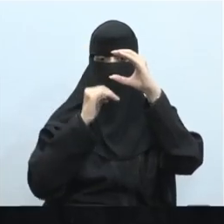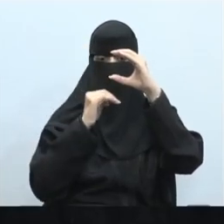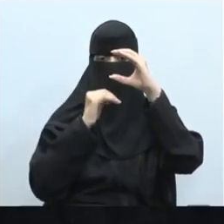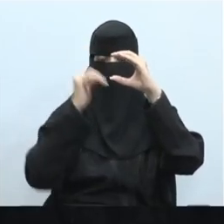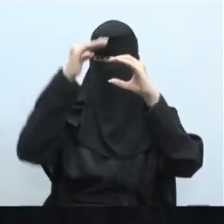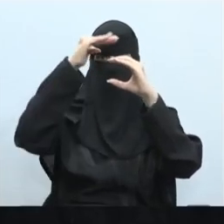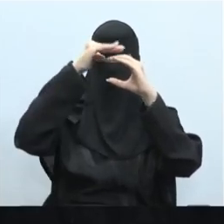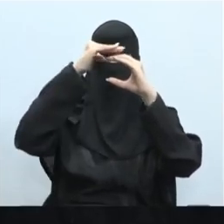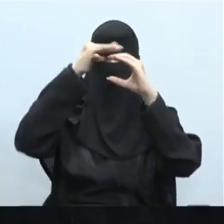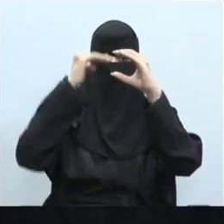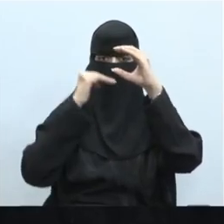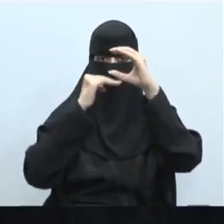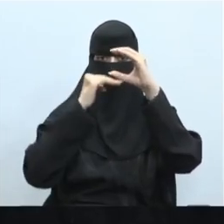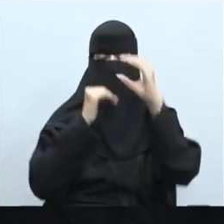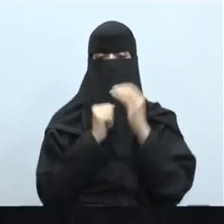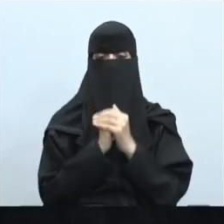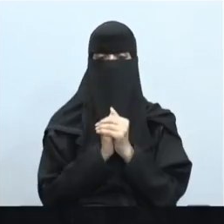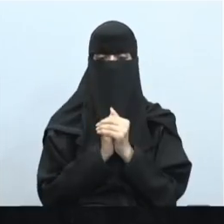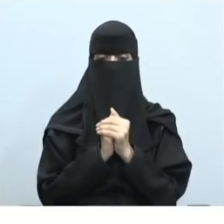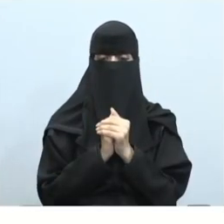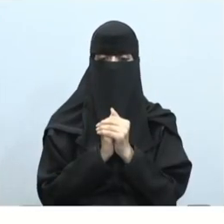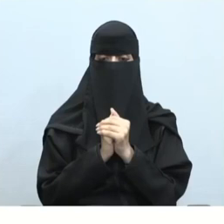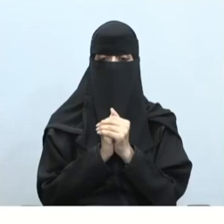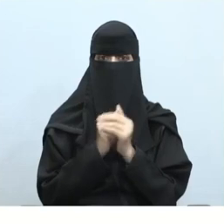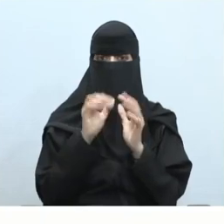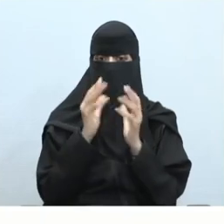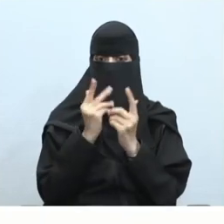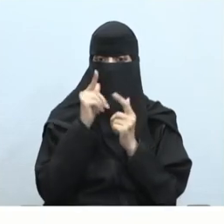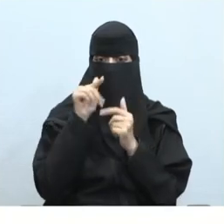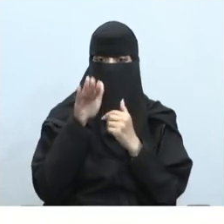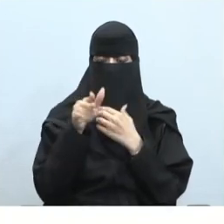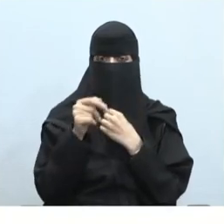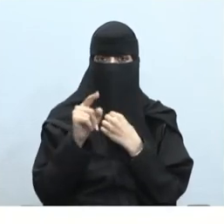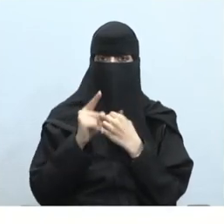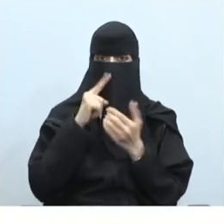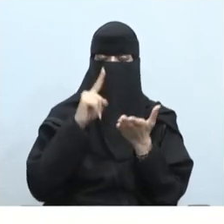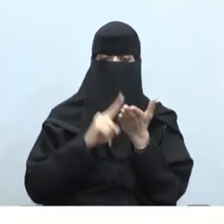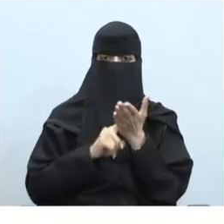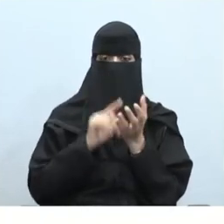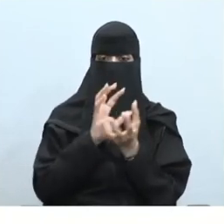ومفلطحه من القطبين كيف يكون ذلك اولا